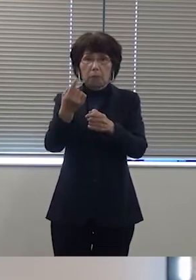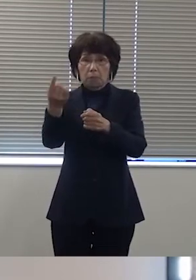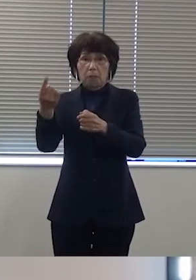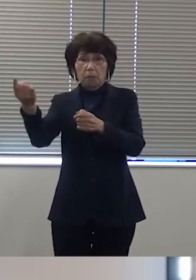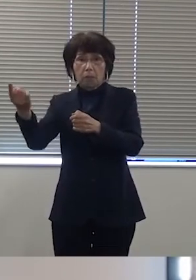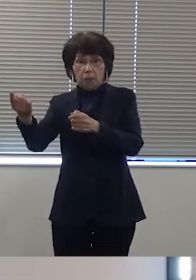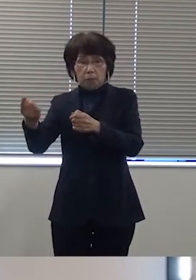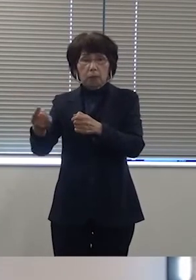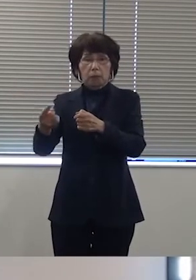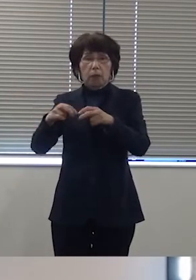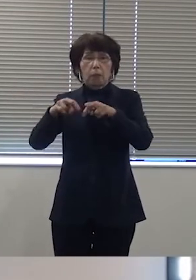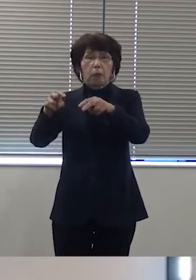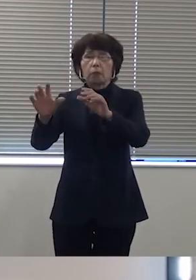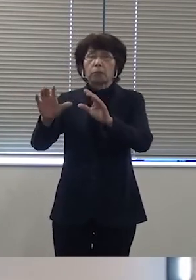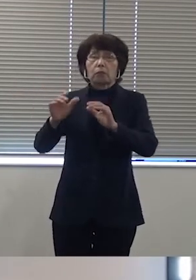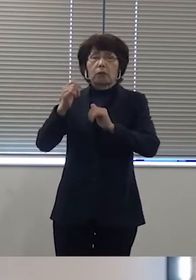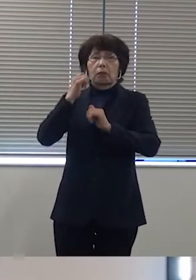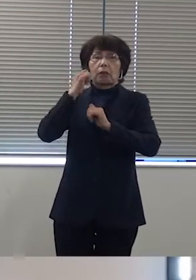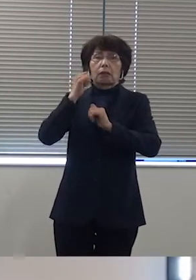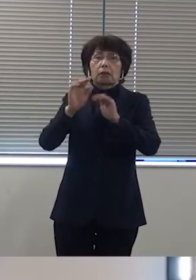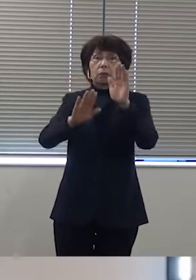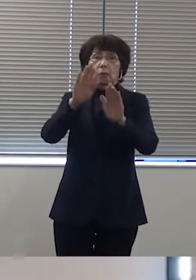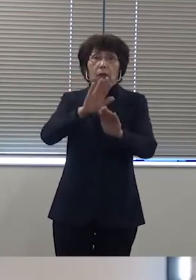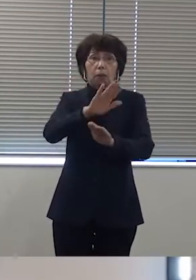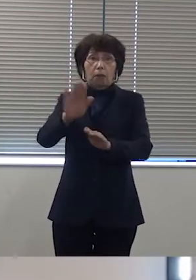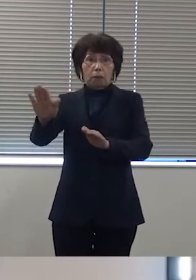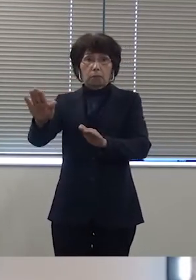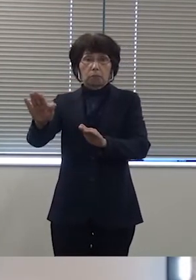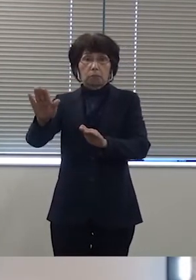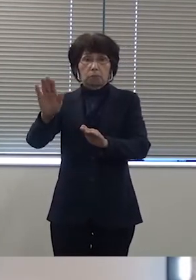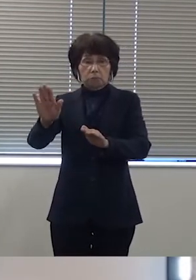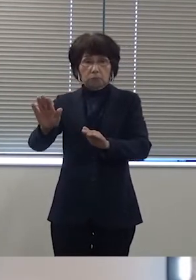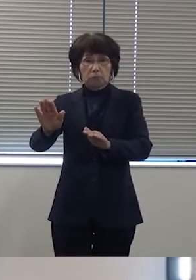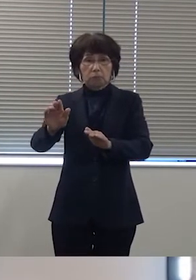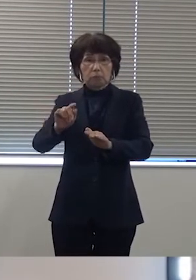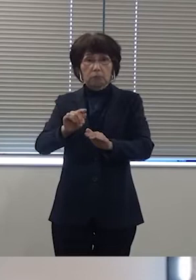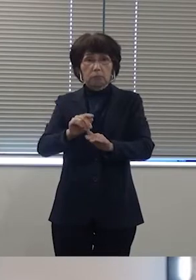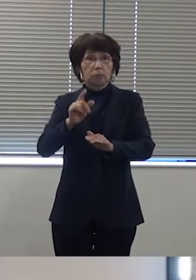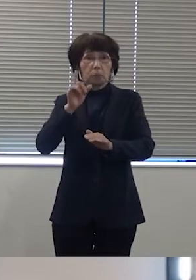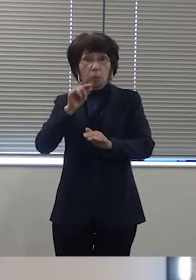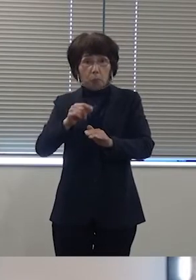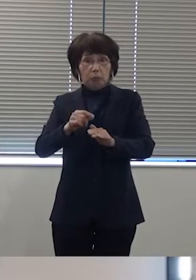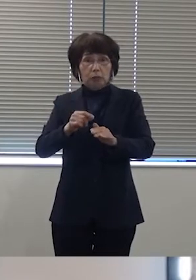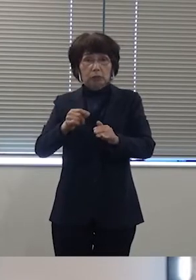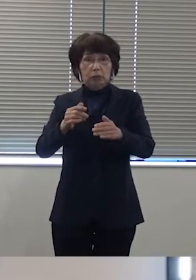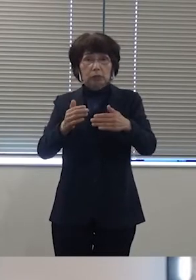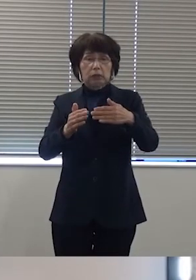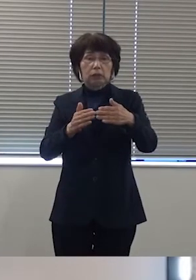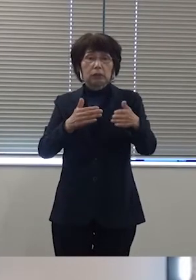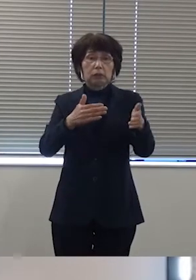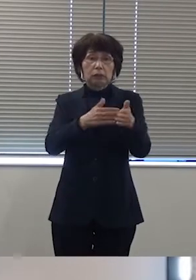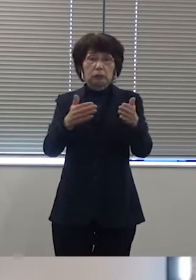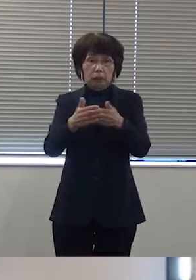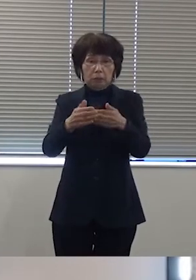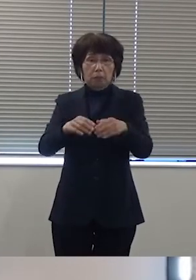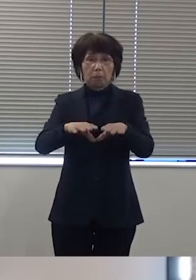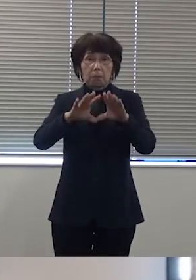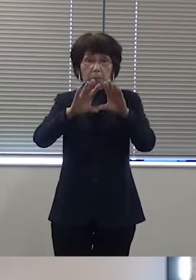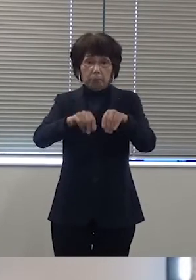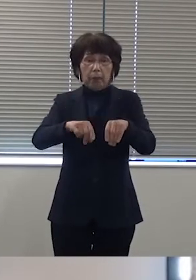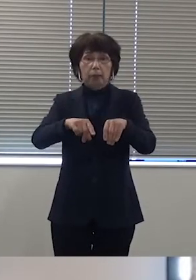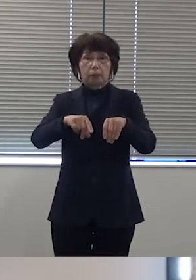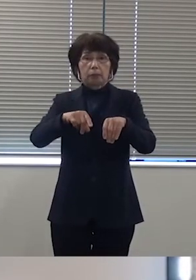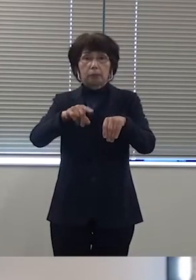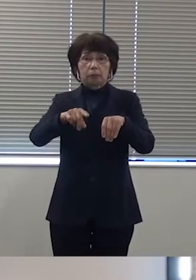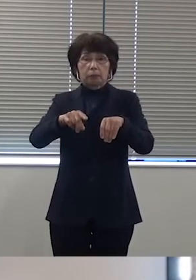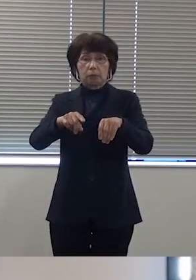かけるので、これは今のところ支社協の中が、支社協と高知支社協がボランティアセンターを運営